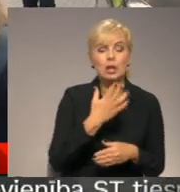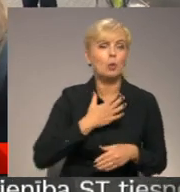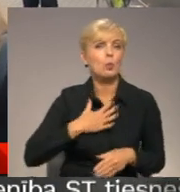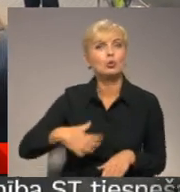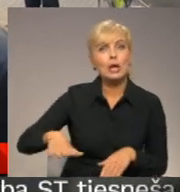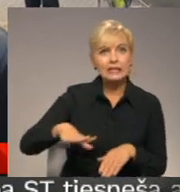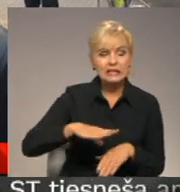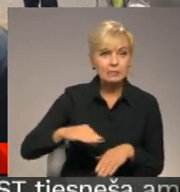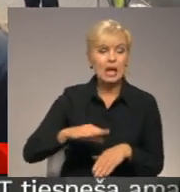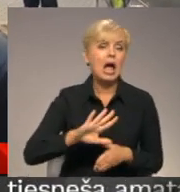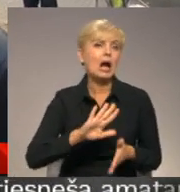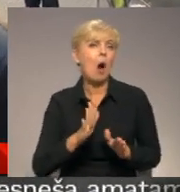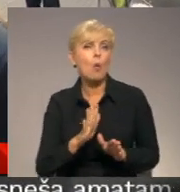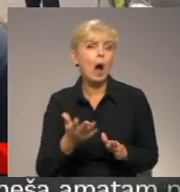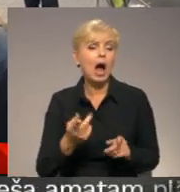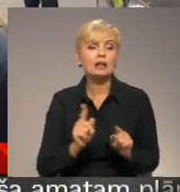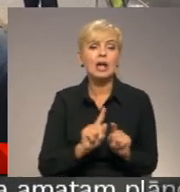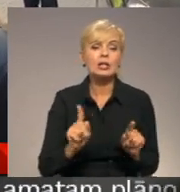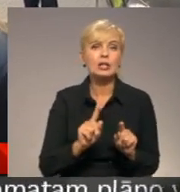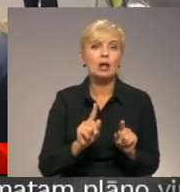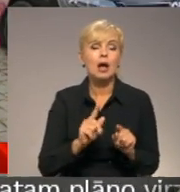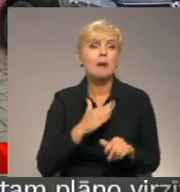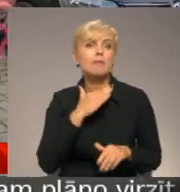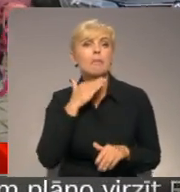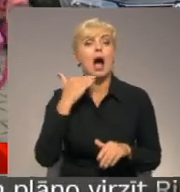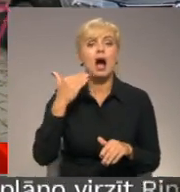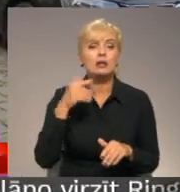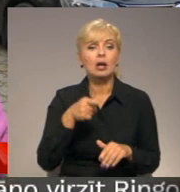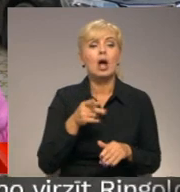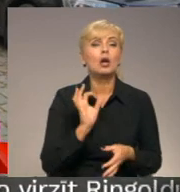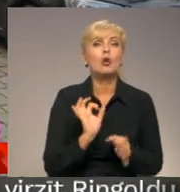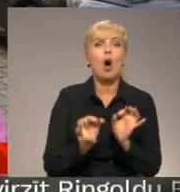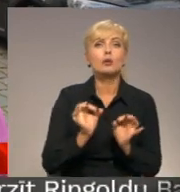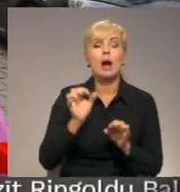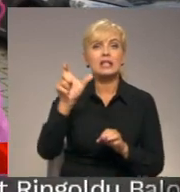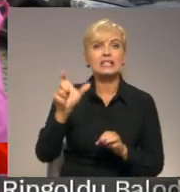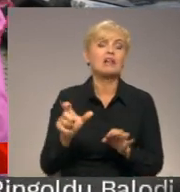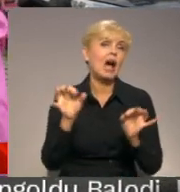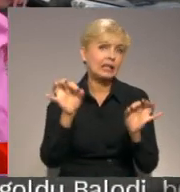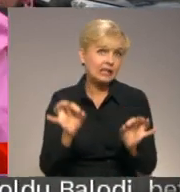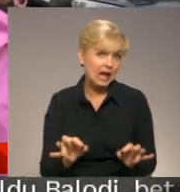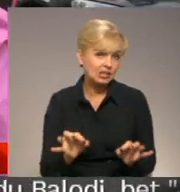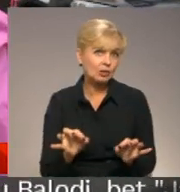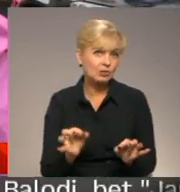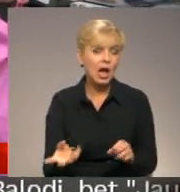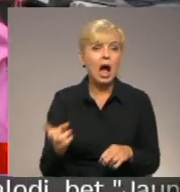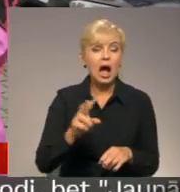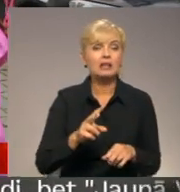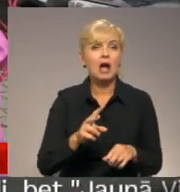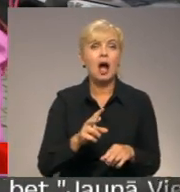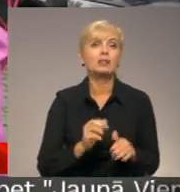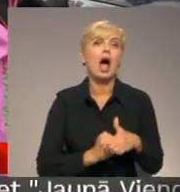ģimene ir kaut kādā ziņā pārāka. Tas normāls cilvēka tiesības, atnākt